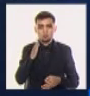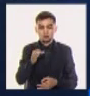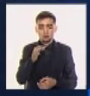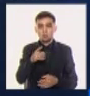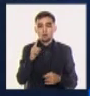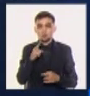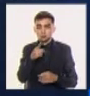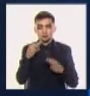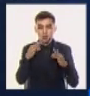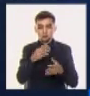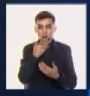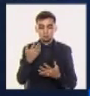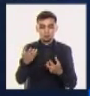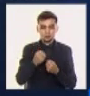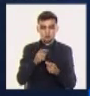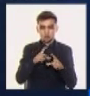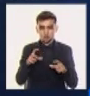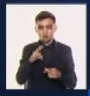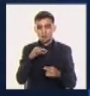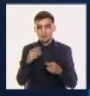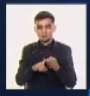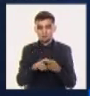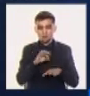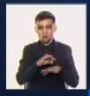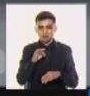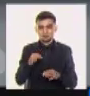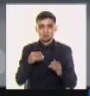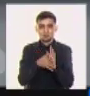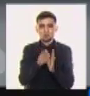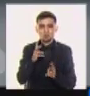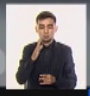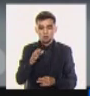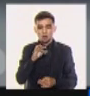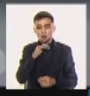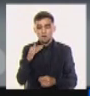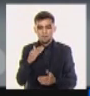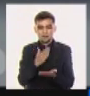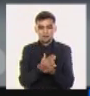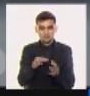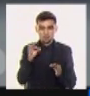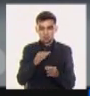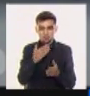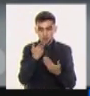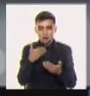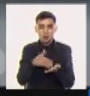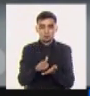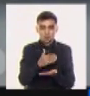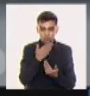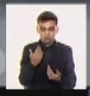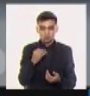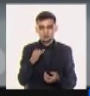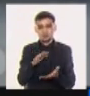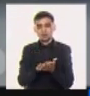не разрешают принимать пациентов и за счет кого будут покрываться расходы? Официальной формулировки нету. Нету ни отказа,